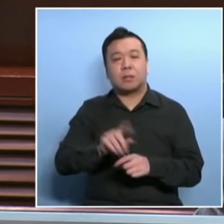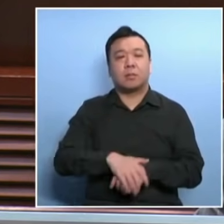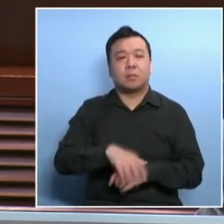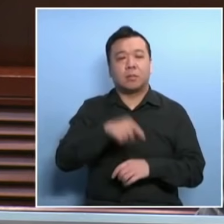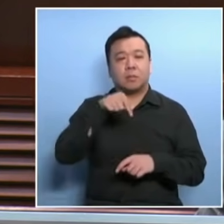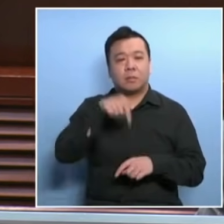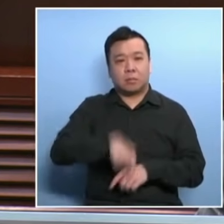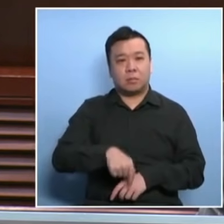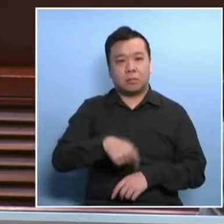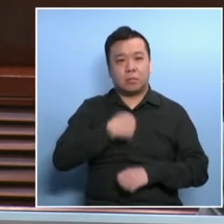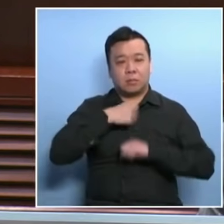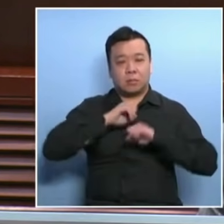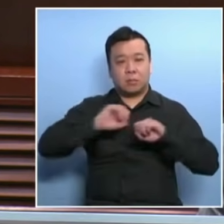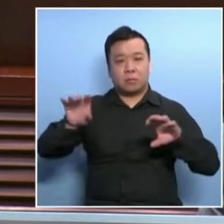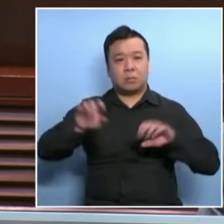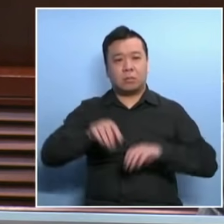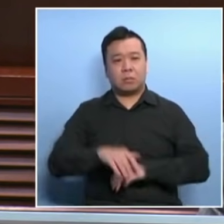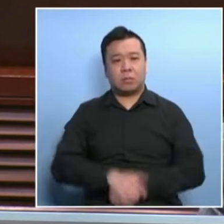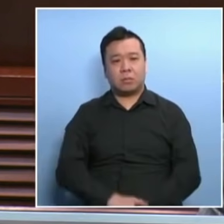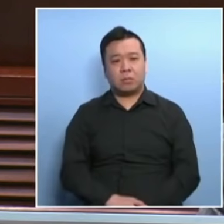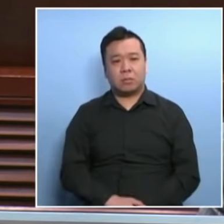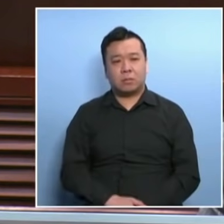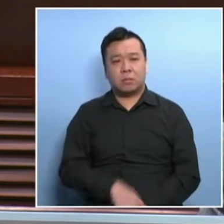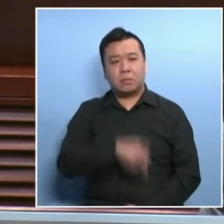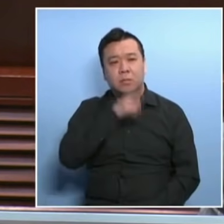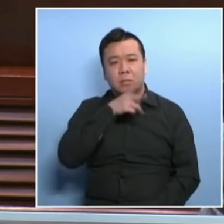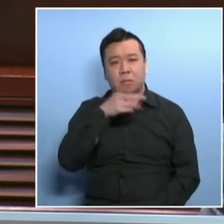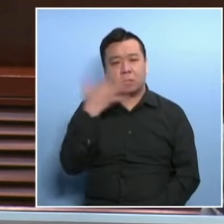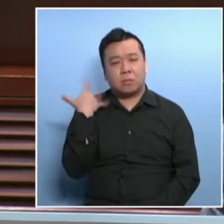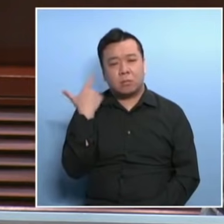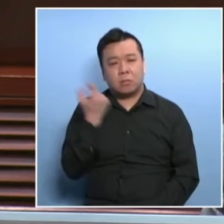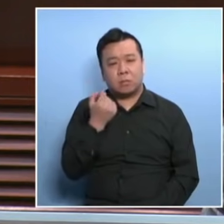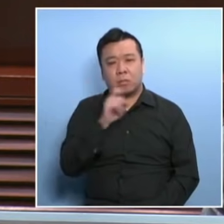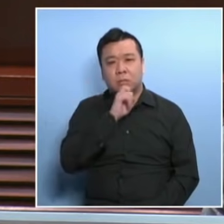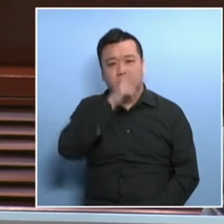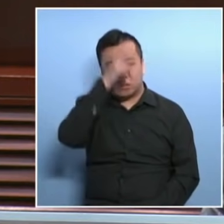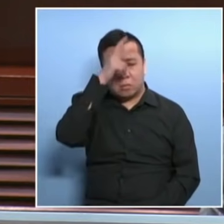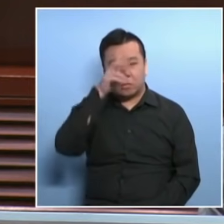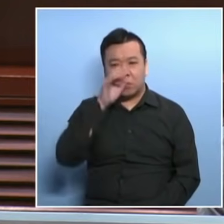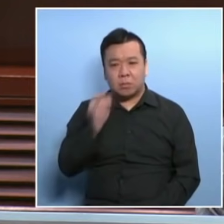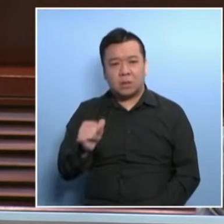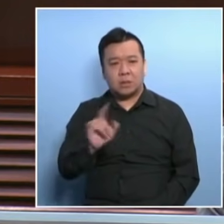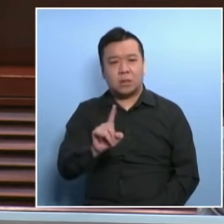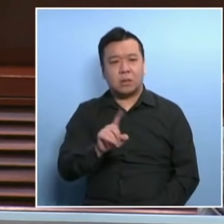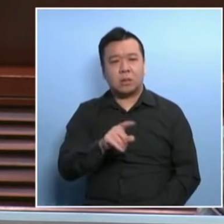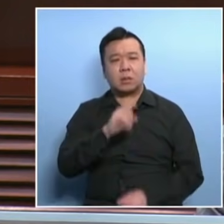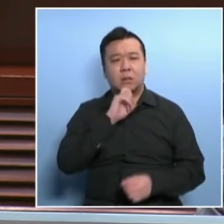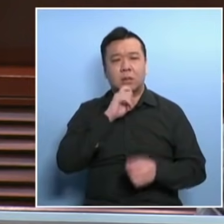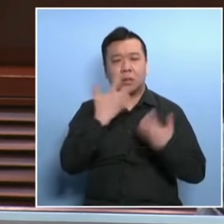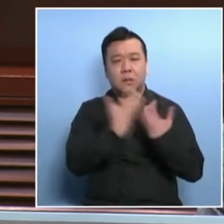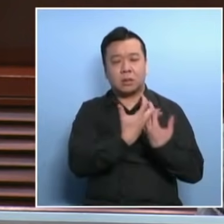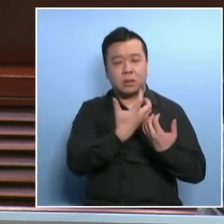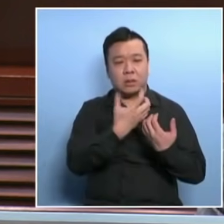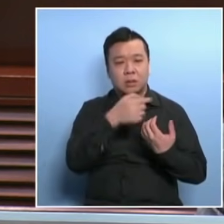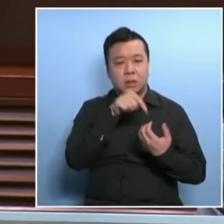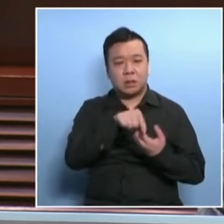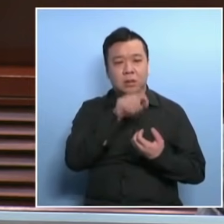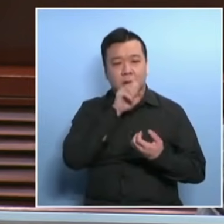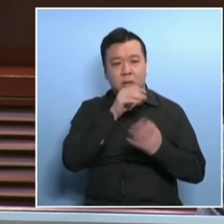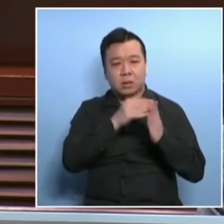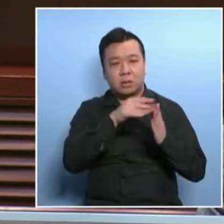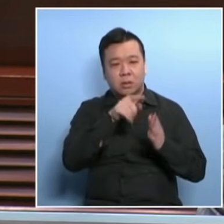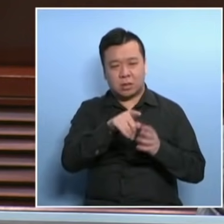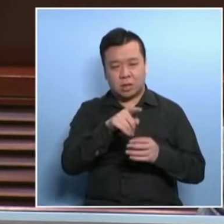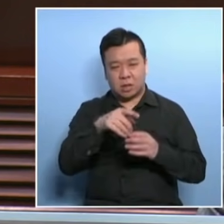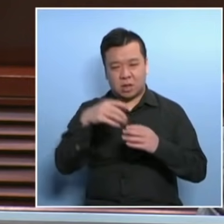我哋喺呢度咧，好似最近有個官批評 這個審計署說是行